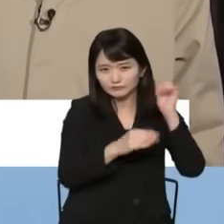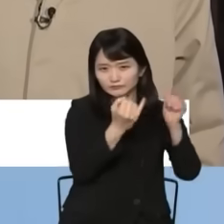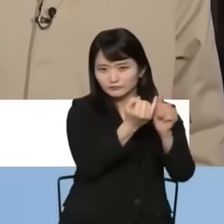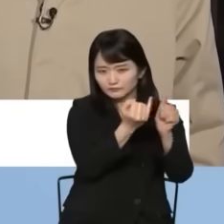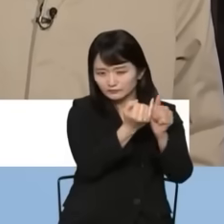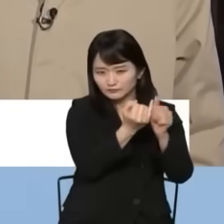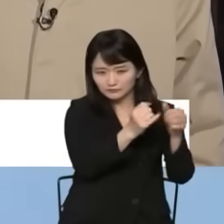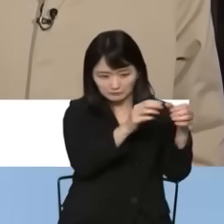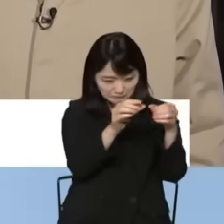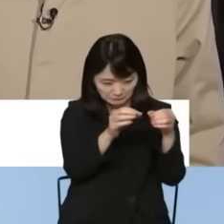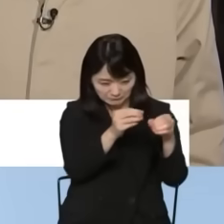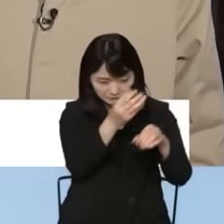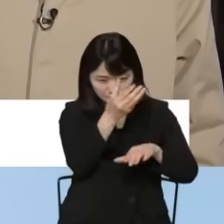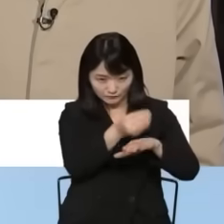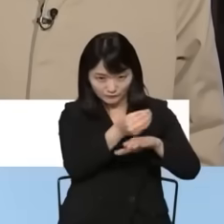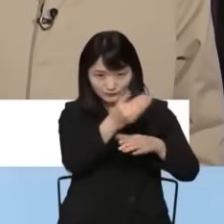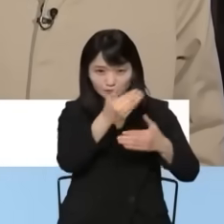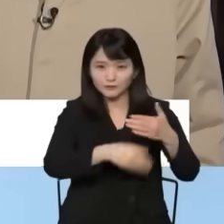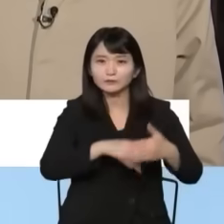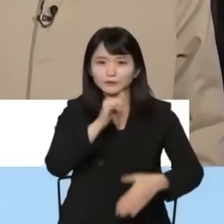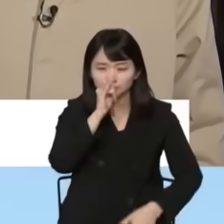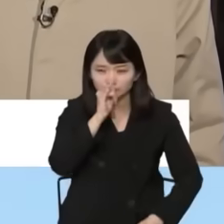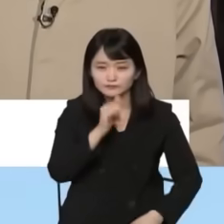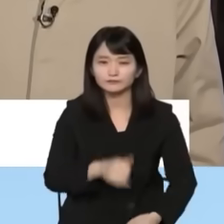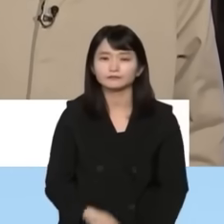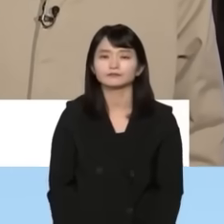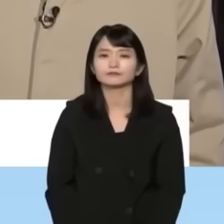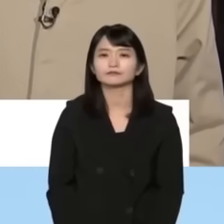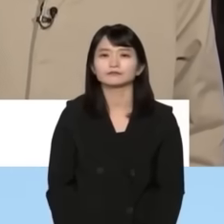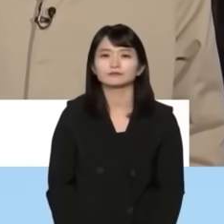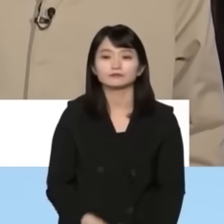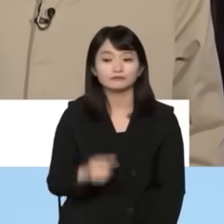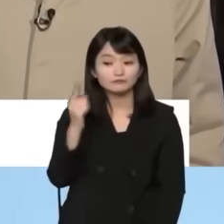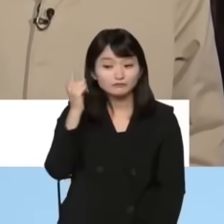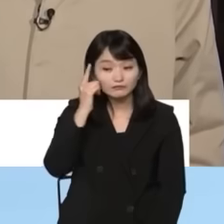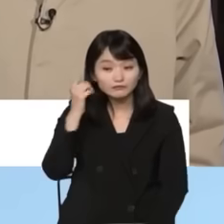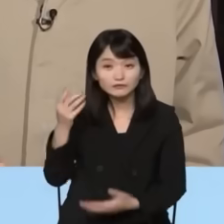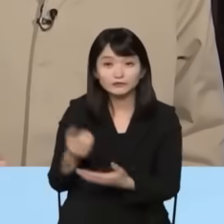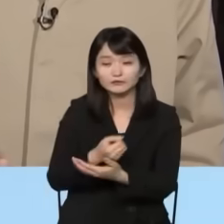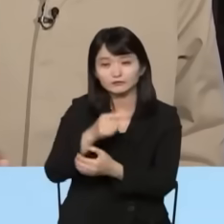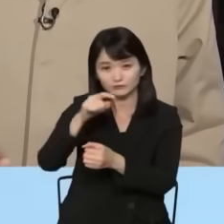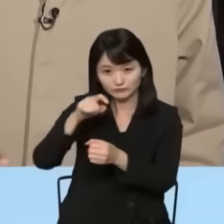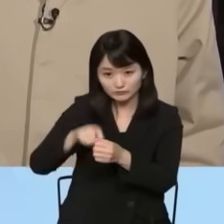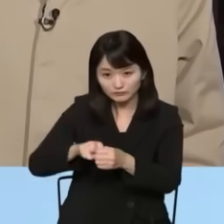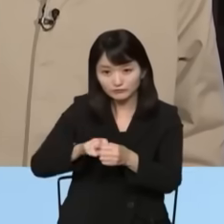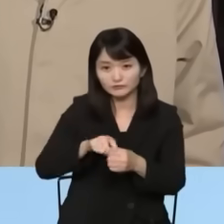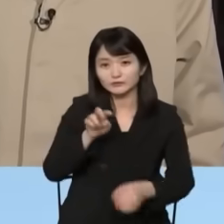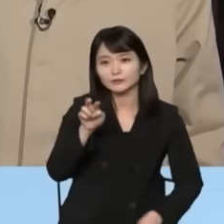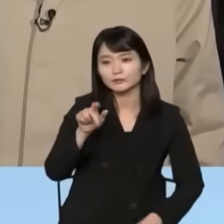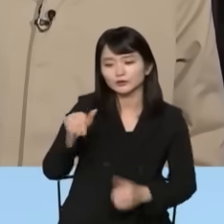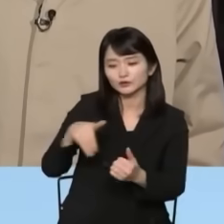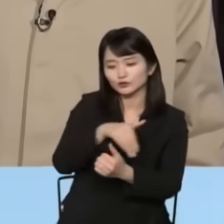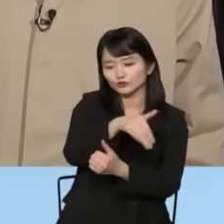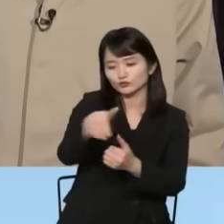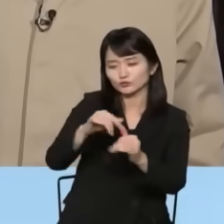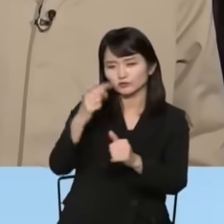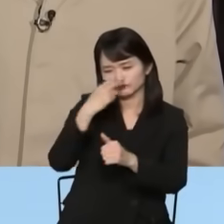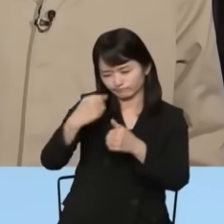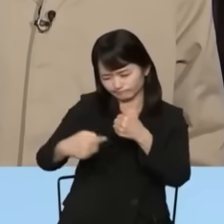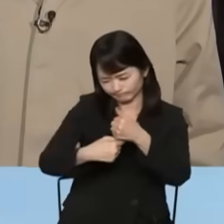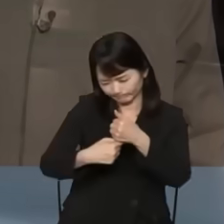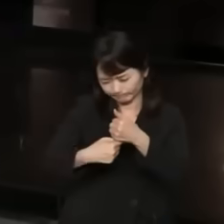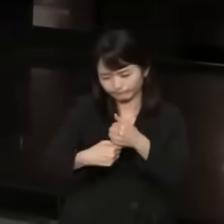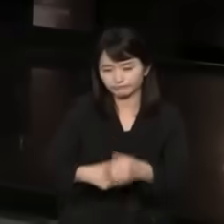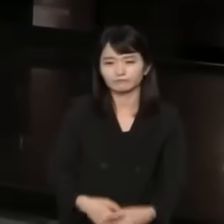대화가 아직 남아있을 가능성이 높고요. 검찰은 이 전화기를 확보하기 위해서 명 씨 주변인들을 추궁하고 있는 걸로